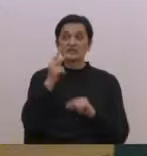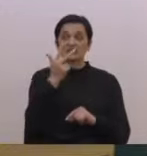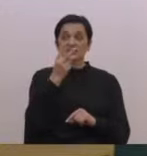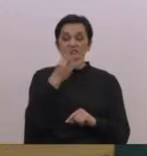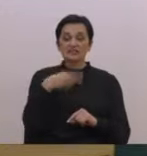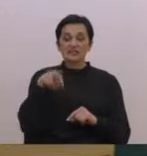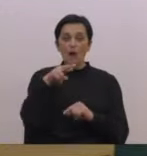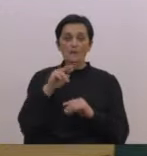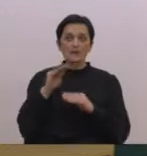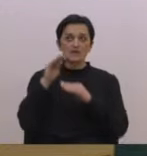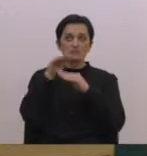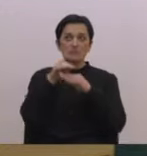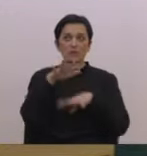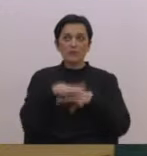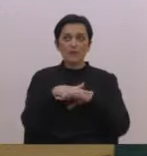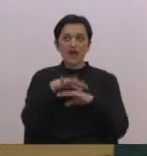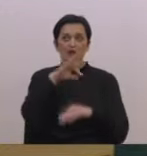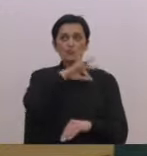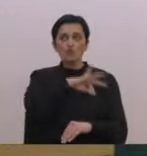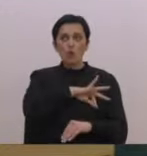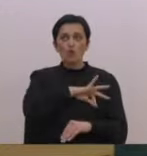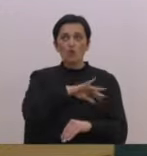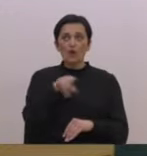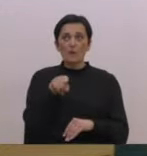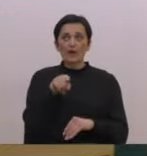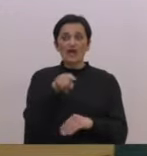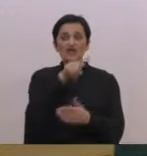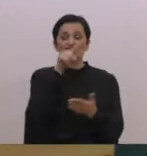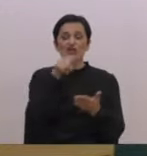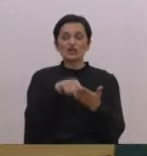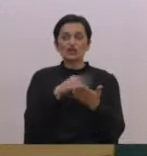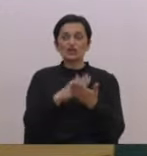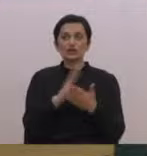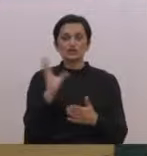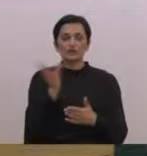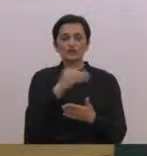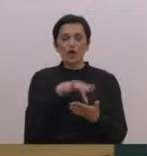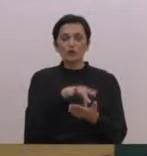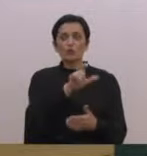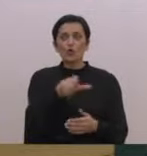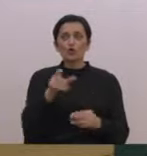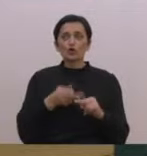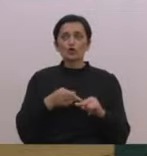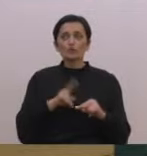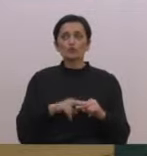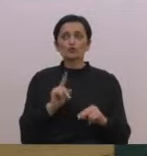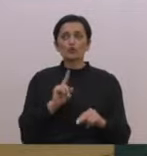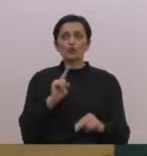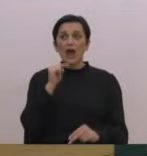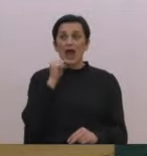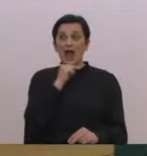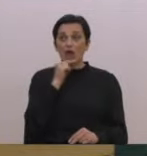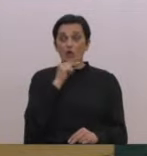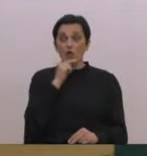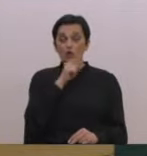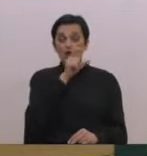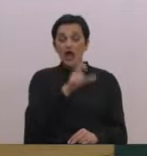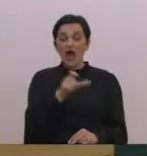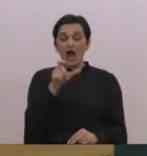de gaizarda, banca bismogeba. Eskitwa biaks, oela mukala kesimitom rom. Economica da